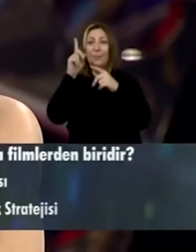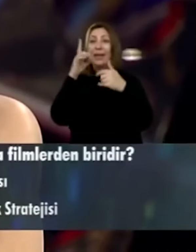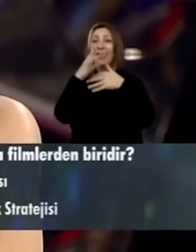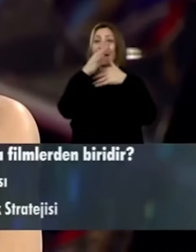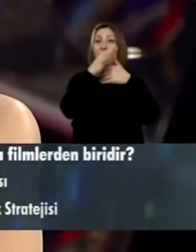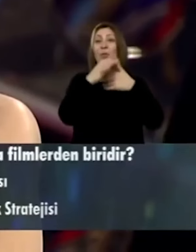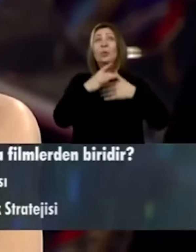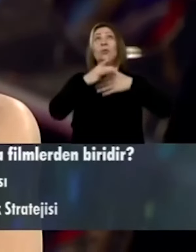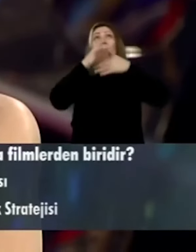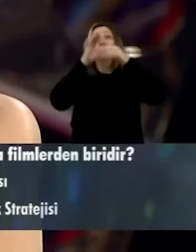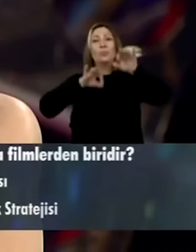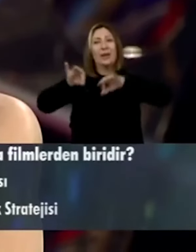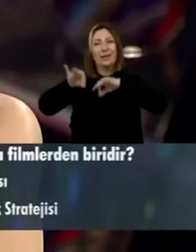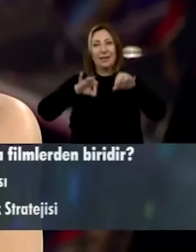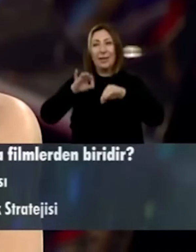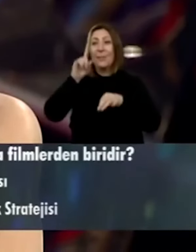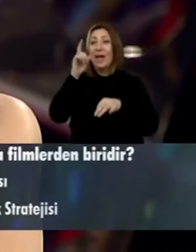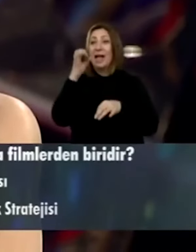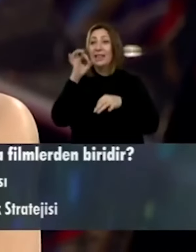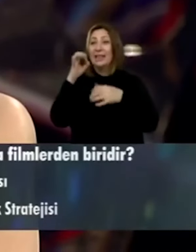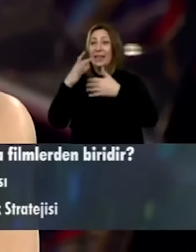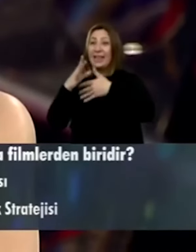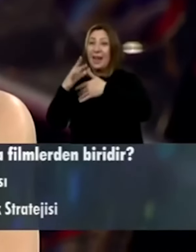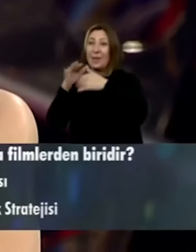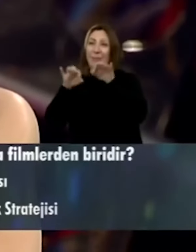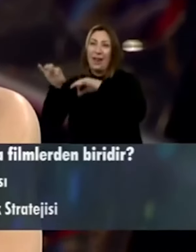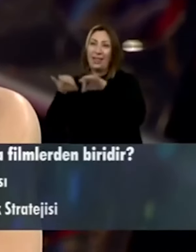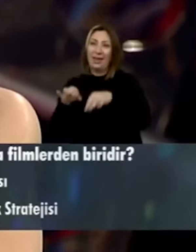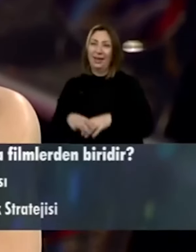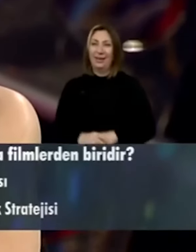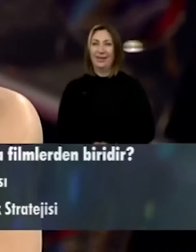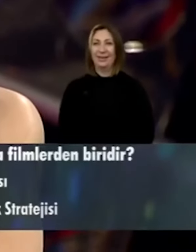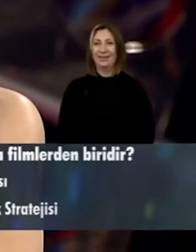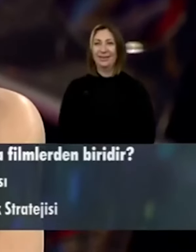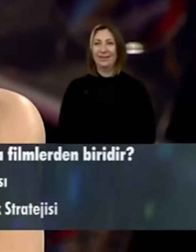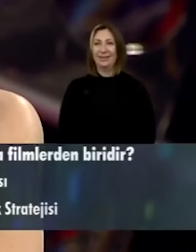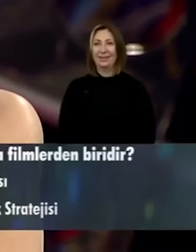Rüyası, Bir Kelebeğin Uçuş Stratejisi, Bir Altın Kelebek Stratejisi.